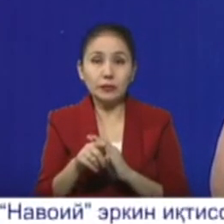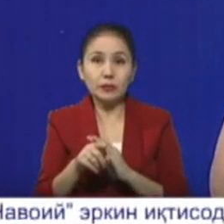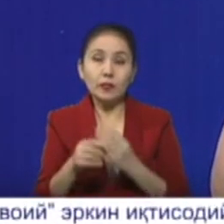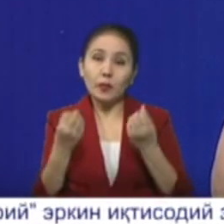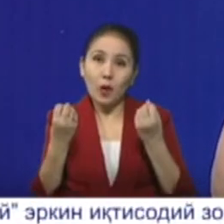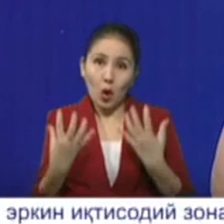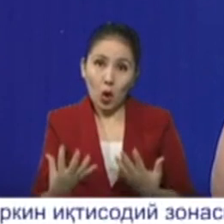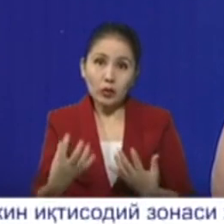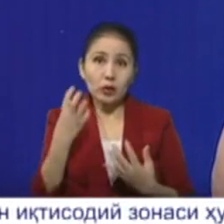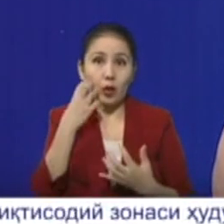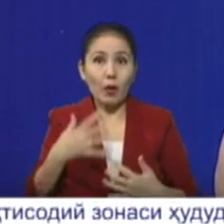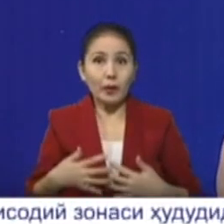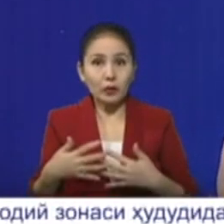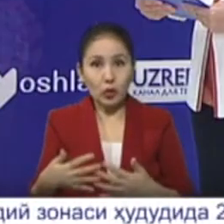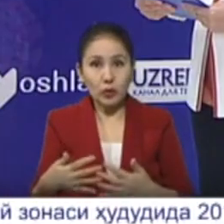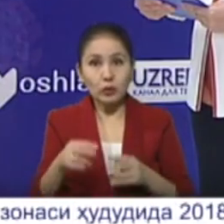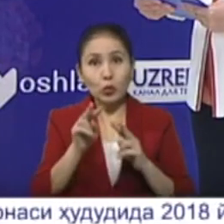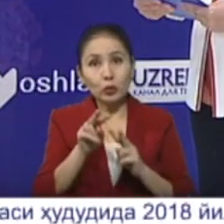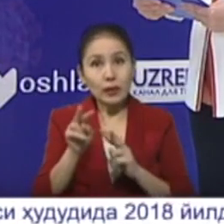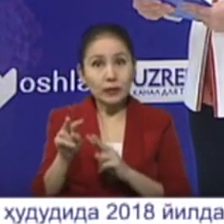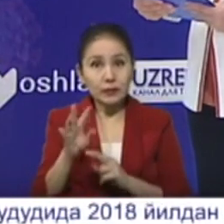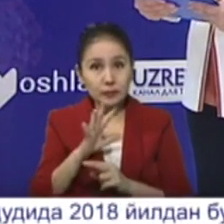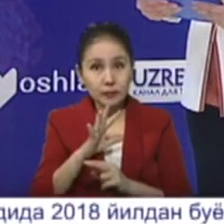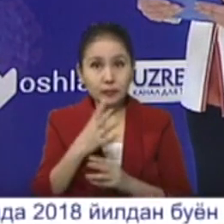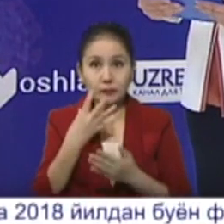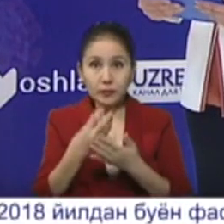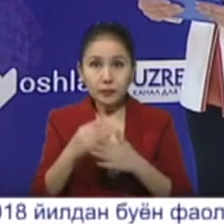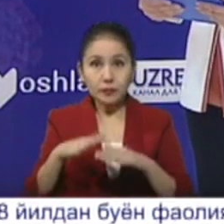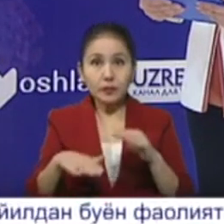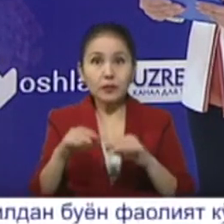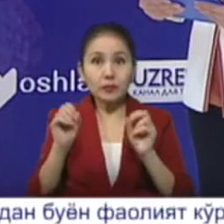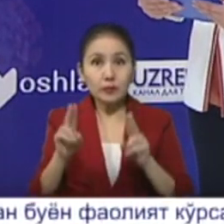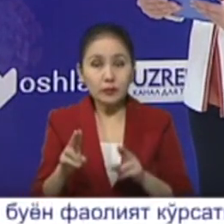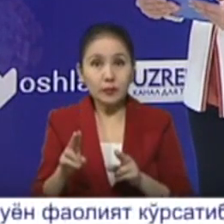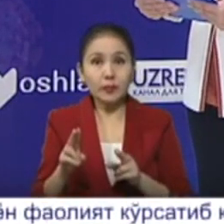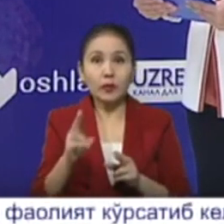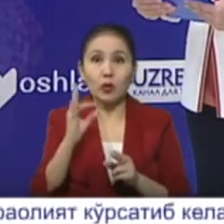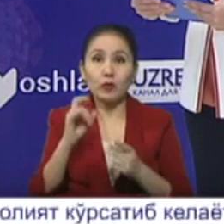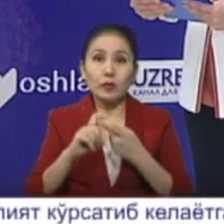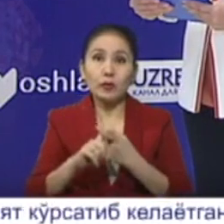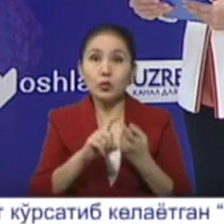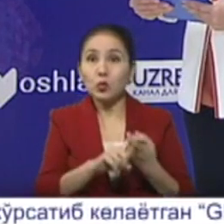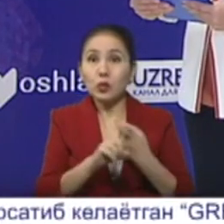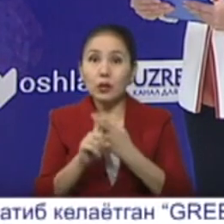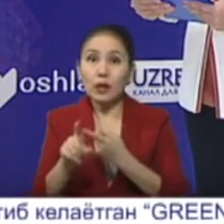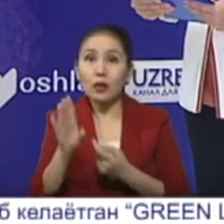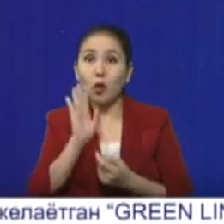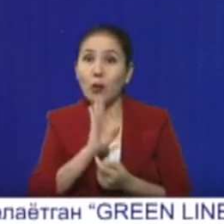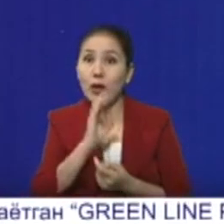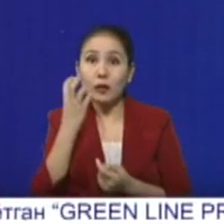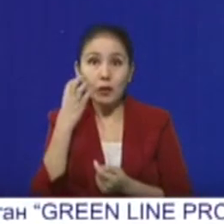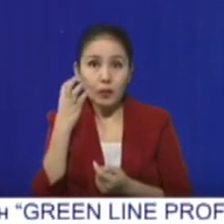oddiy homiladorlikda biz kuzatdikki, o'zimizning tajribamizdan koronavirus infeksiyasini yuqtirgan homilador